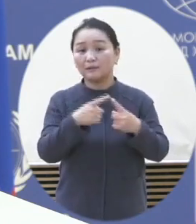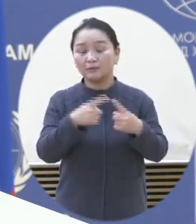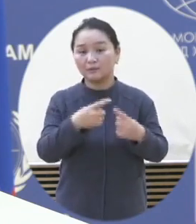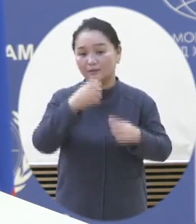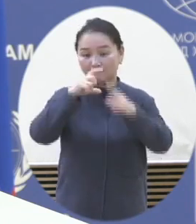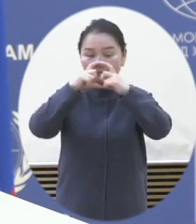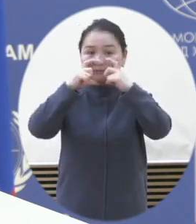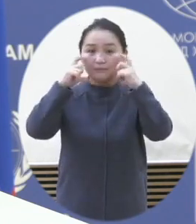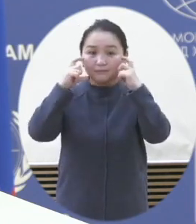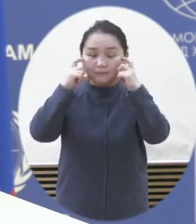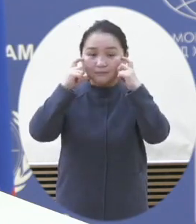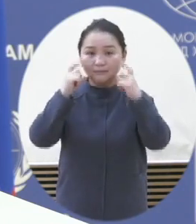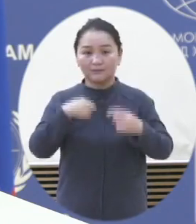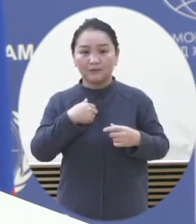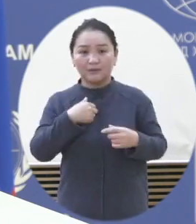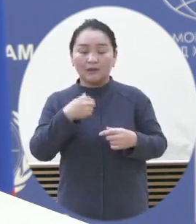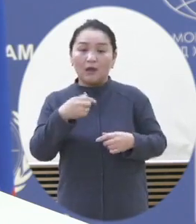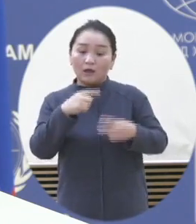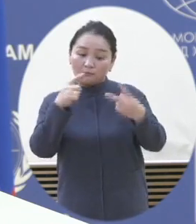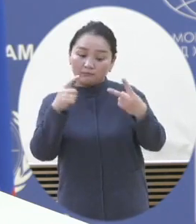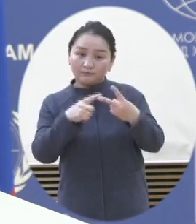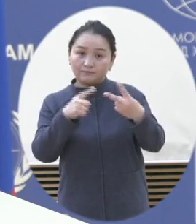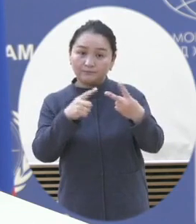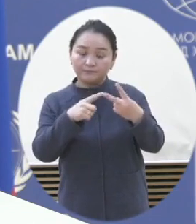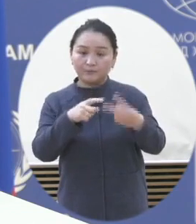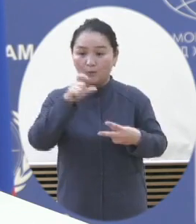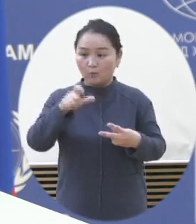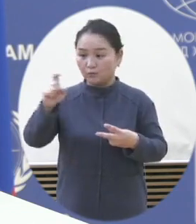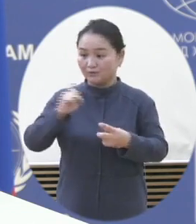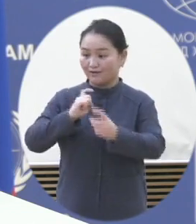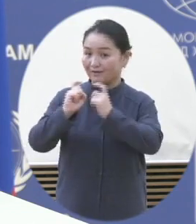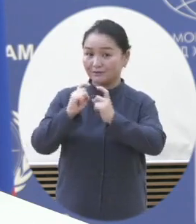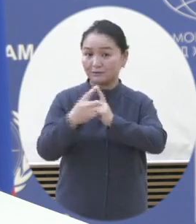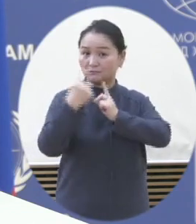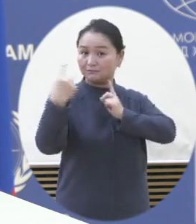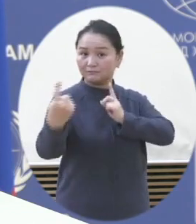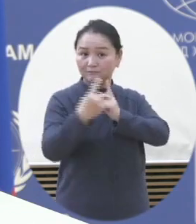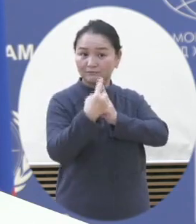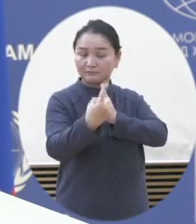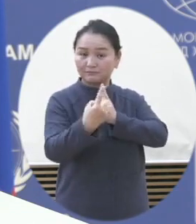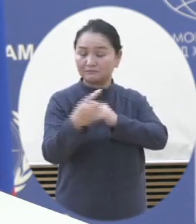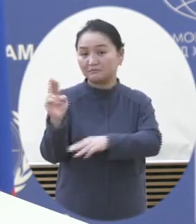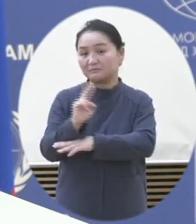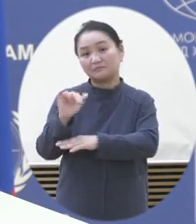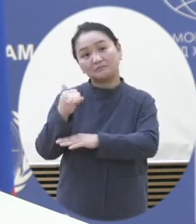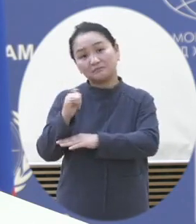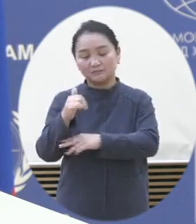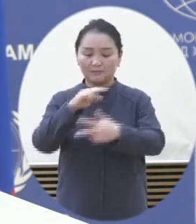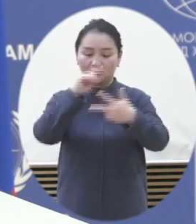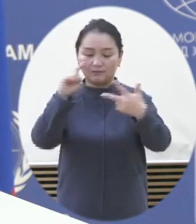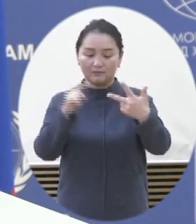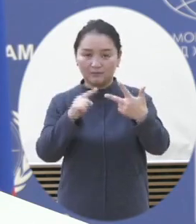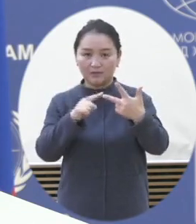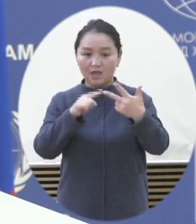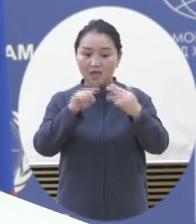амны хаалт зүх дадал маань ямар байх юм бэ? За хоёрдугаарх нь болохоор хүн хоорондын зай барих энэ дадал маань ямар байгаа юм бэ? За гуравдугаарх нь эрүүл ах уу